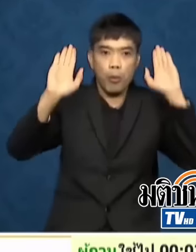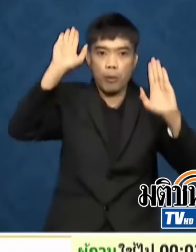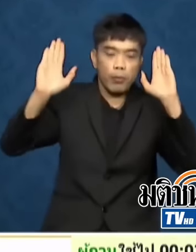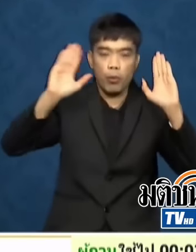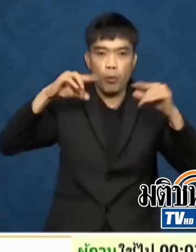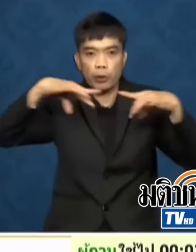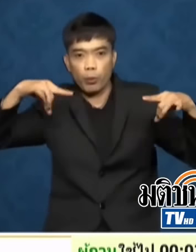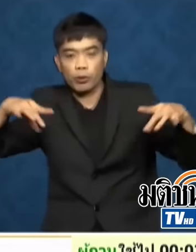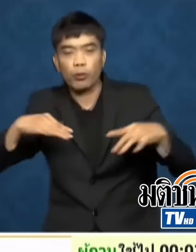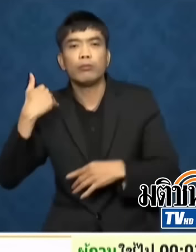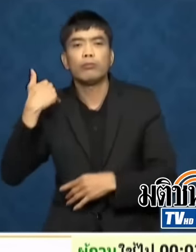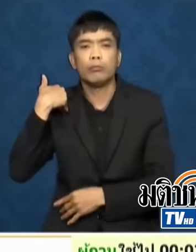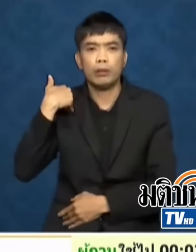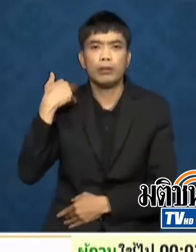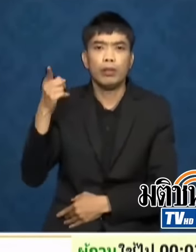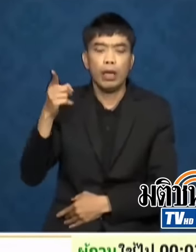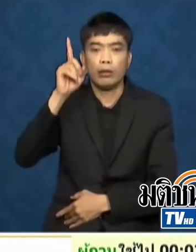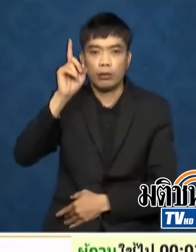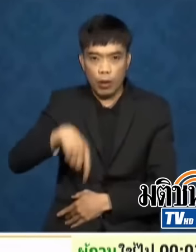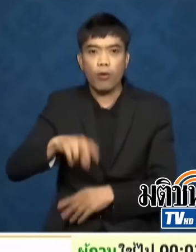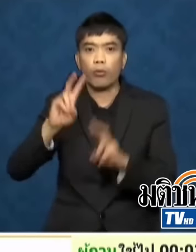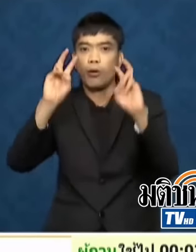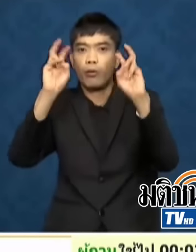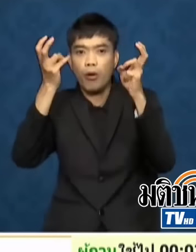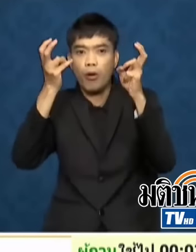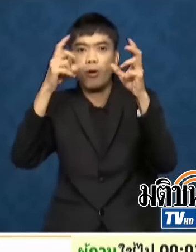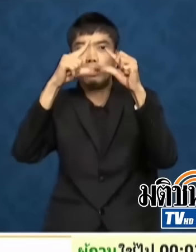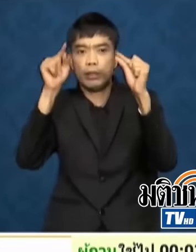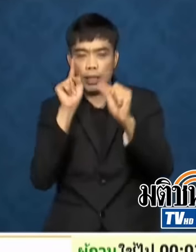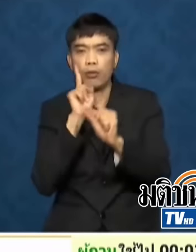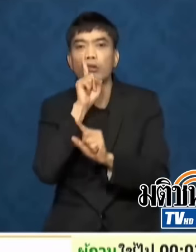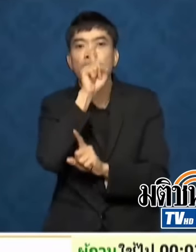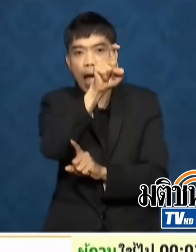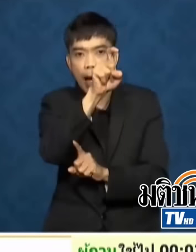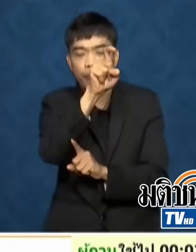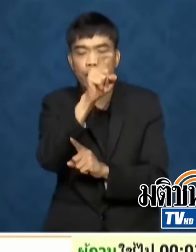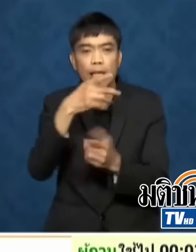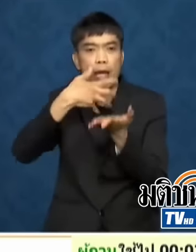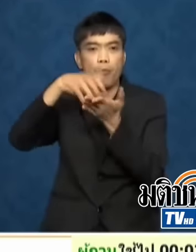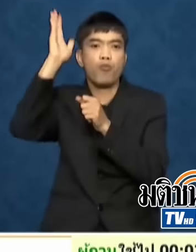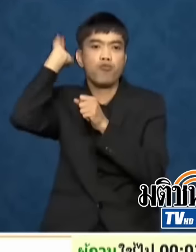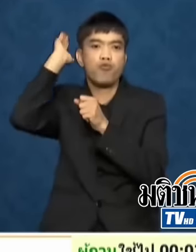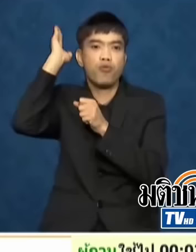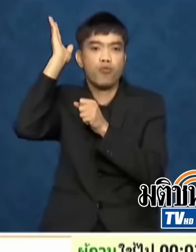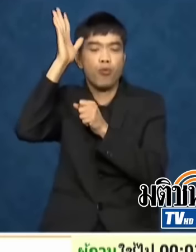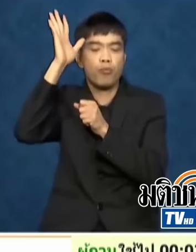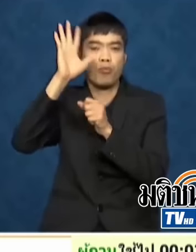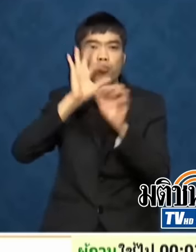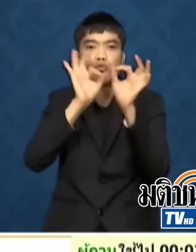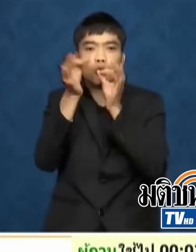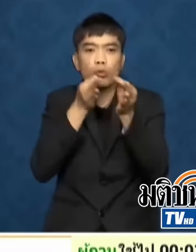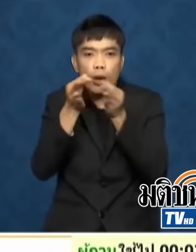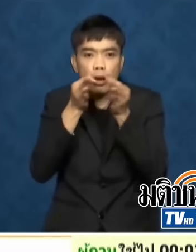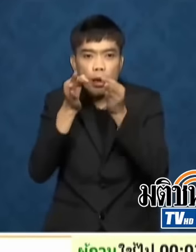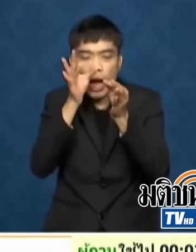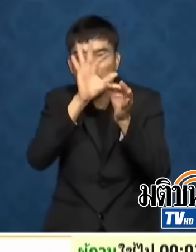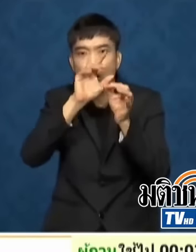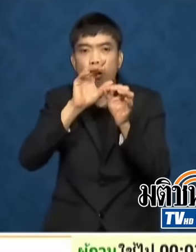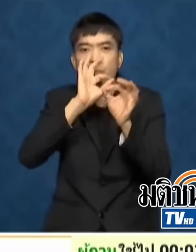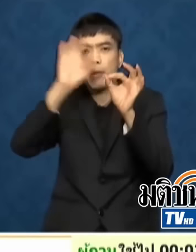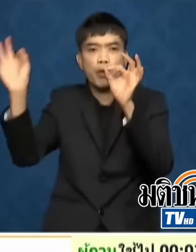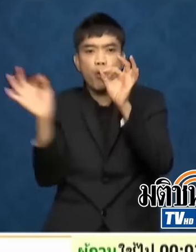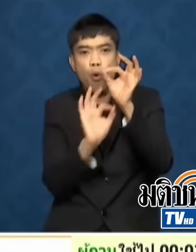ากระทู้ต้องไม่เป็นลักษณะที่อภิปรายท่านกำลังจะอภิปรายนะครับท่านตั้งกระทู้เลยท่านจะแล้วท่